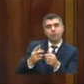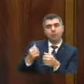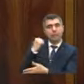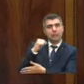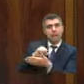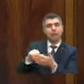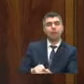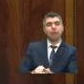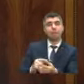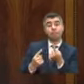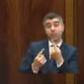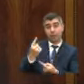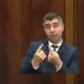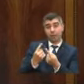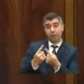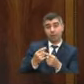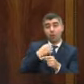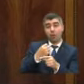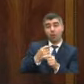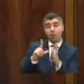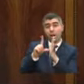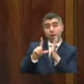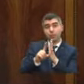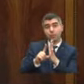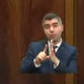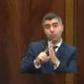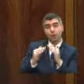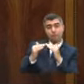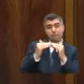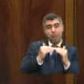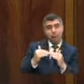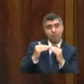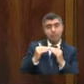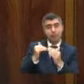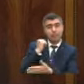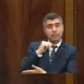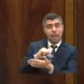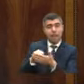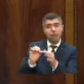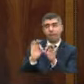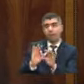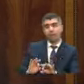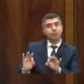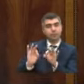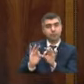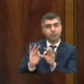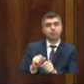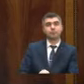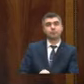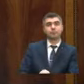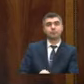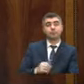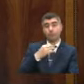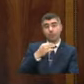أنه يمس بمبدأ دستوري ثابت هو المساواة أمام الضريبة. لكل ذلك، فإن